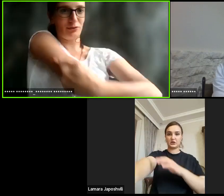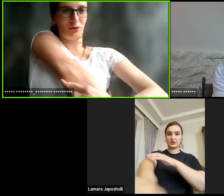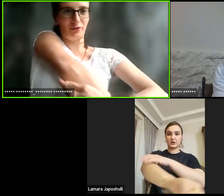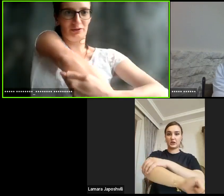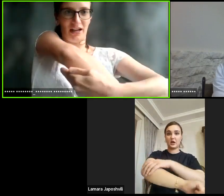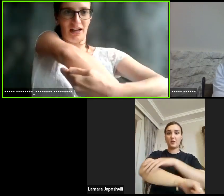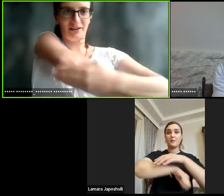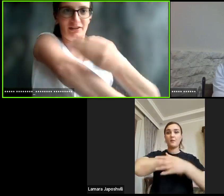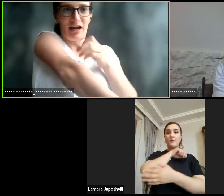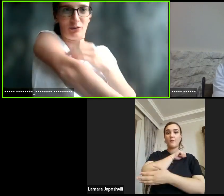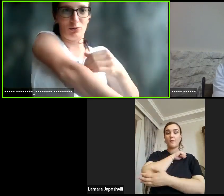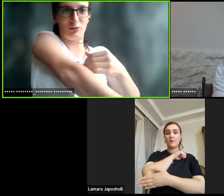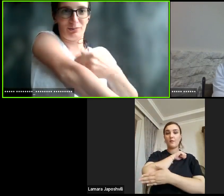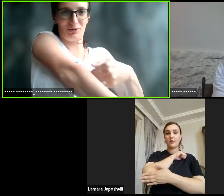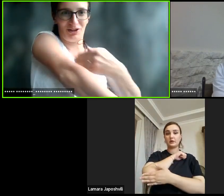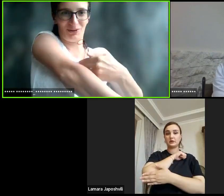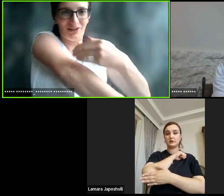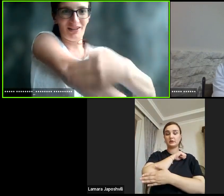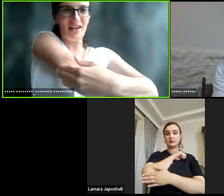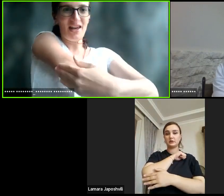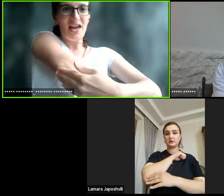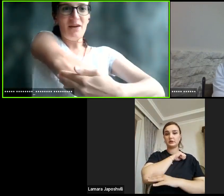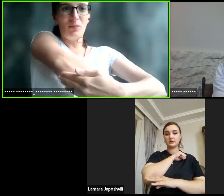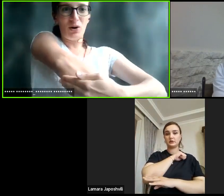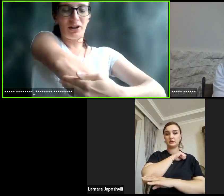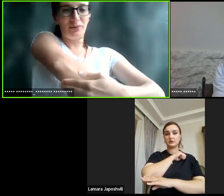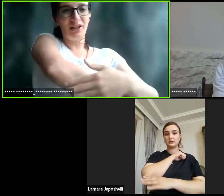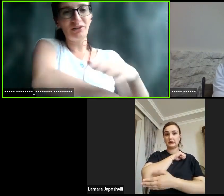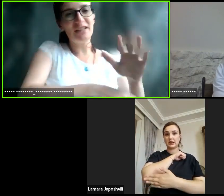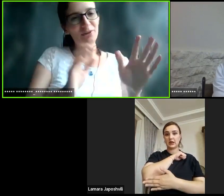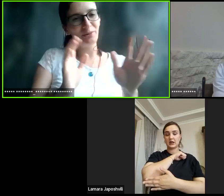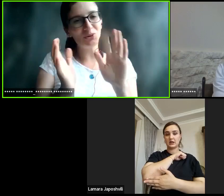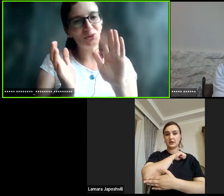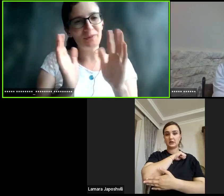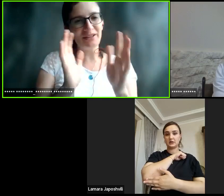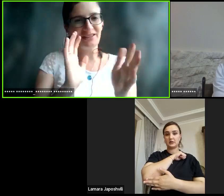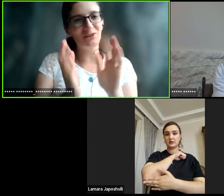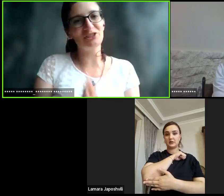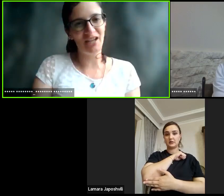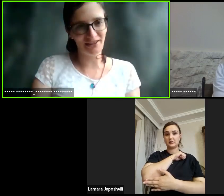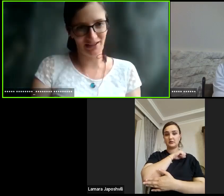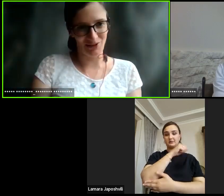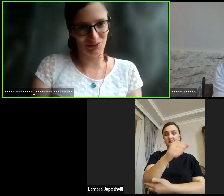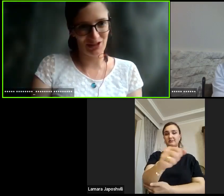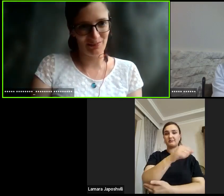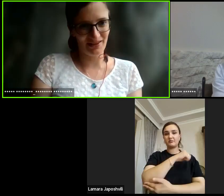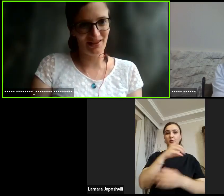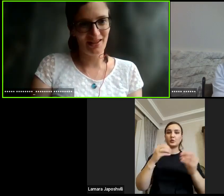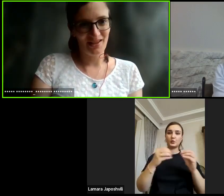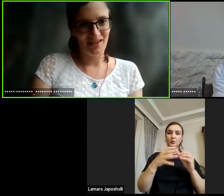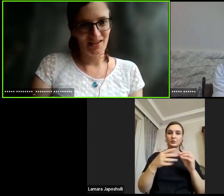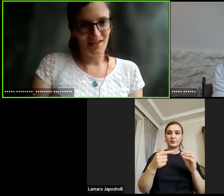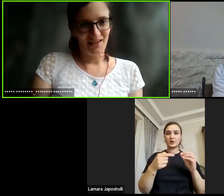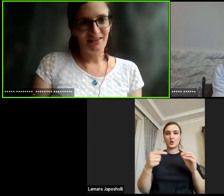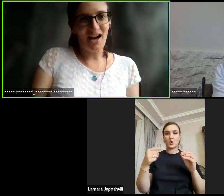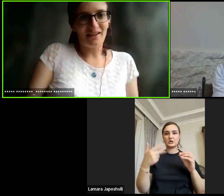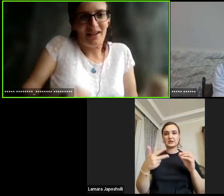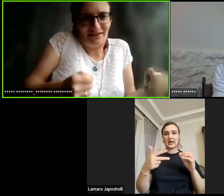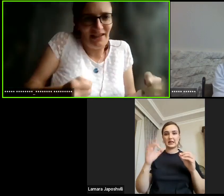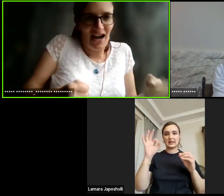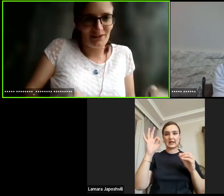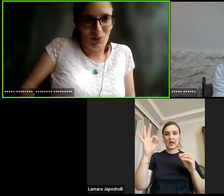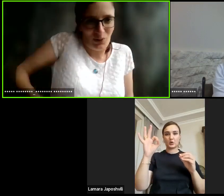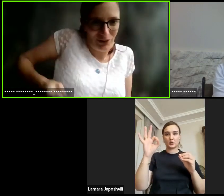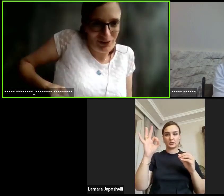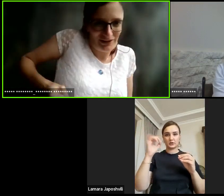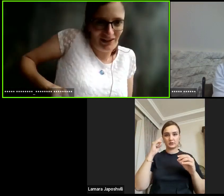უკვე კუთხეს უზომოთ განრიდან არ გულისხმობთ შიდა კუთხეს, მოხრა უნდა იყოს დაახლოებით 15-დან 30 გრადუსამდე. და არა